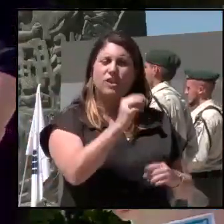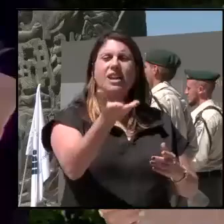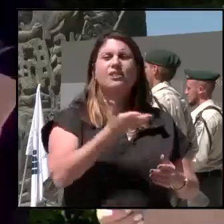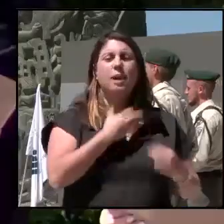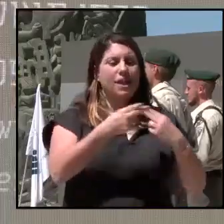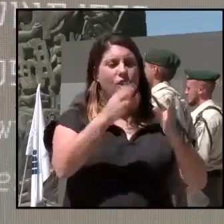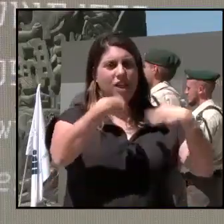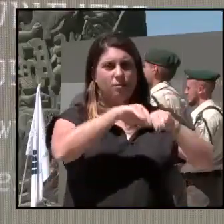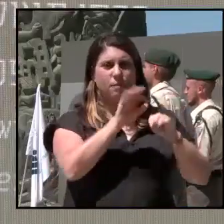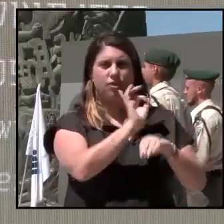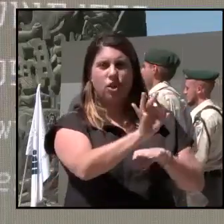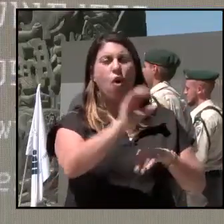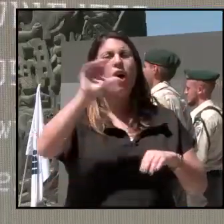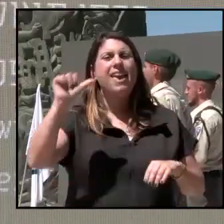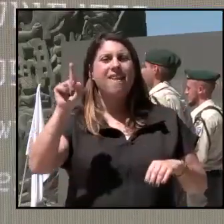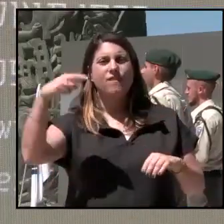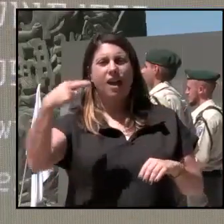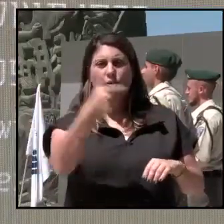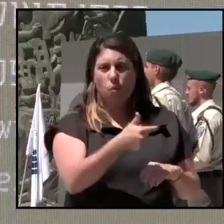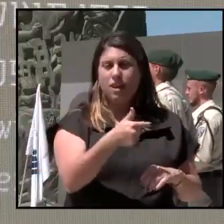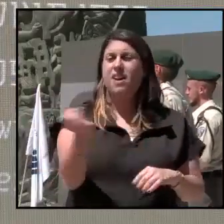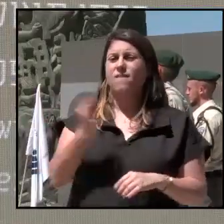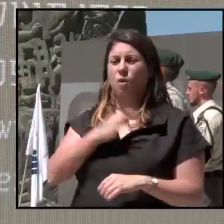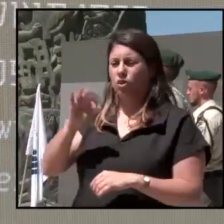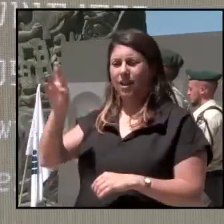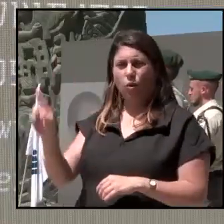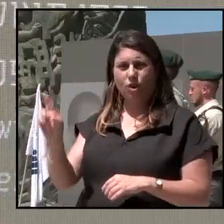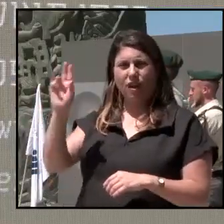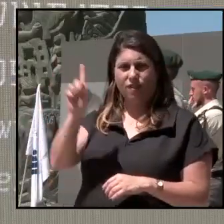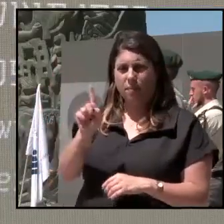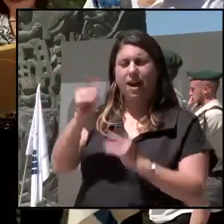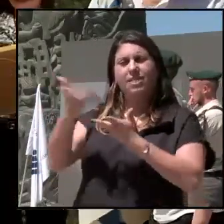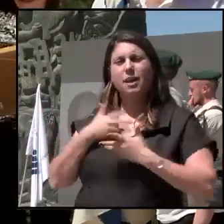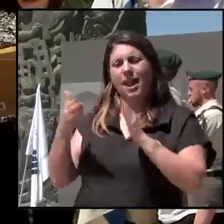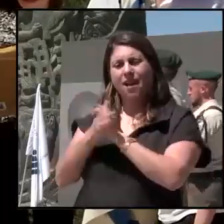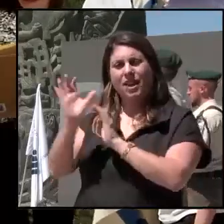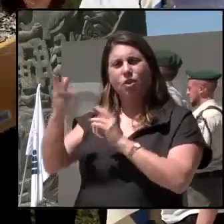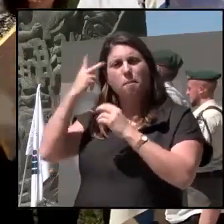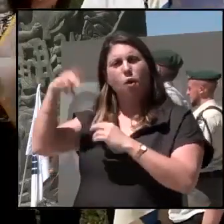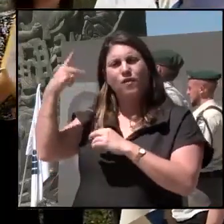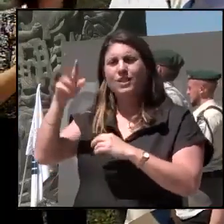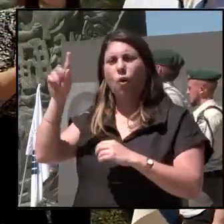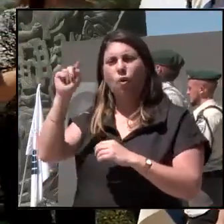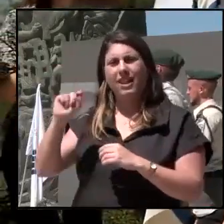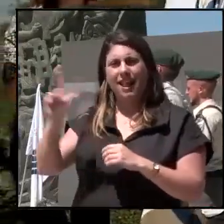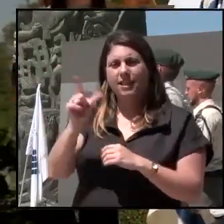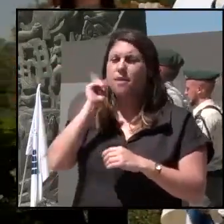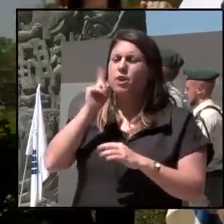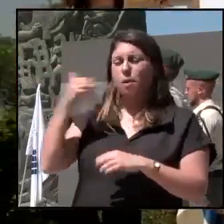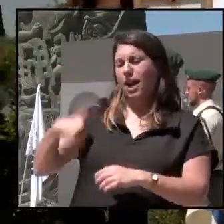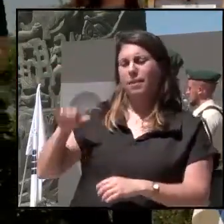תקבל קרובת משפחתו אבא גרון, ואת האות של רודולף ורבה תקבל חברתו פרופסור רוטלין בשם